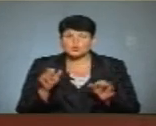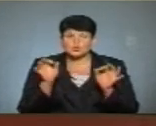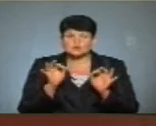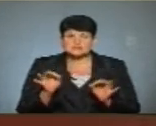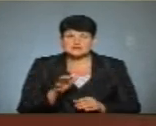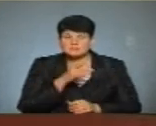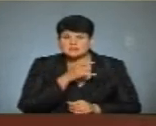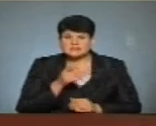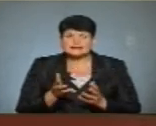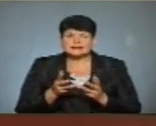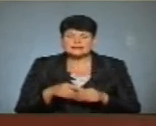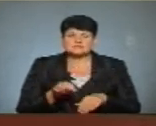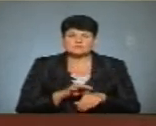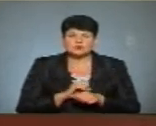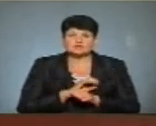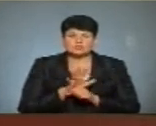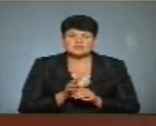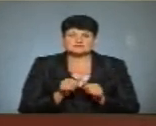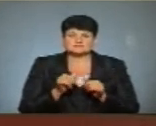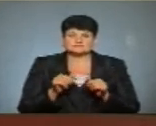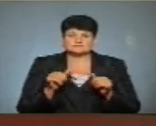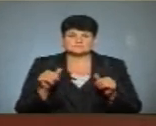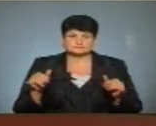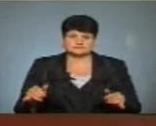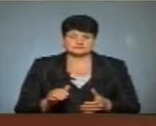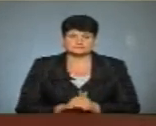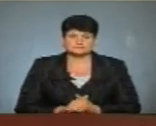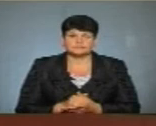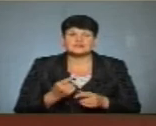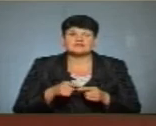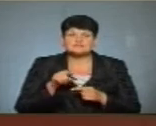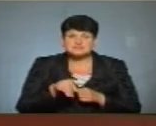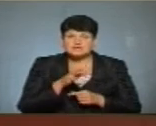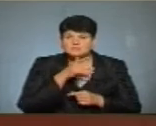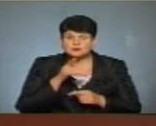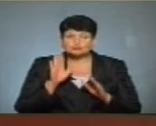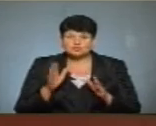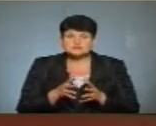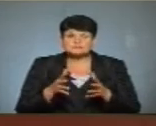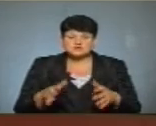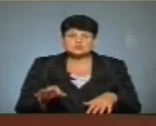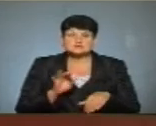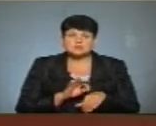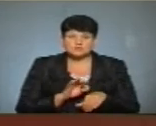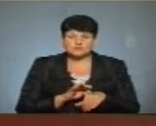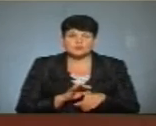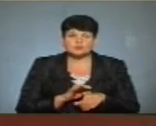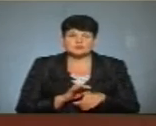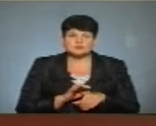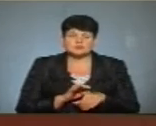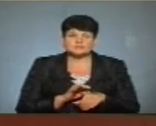період кількість хворих на коронавірус буде збільшуватися. В цей період буде збільшувати кількість хворих і